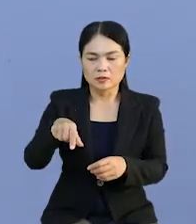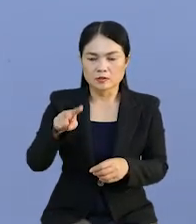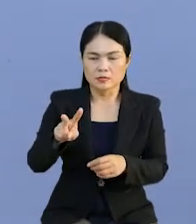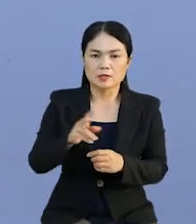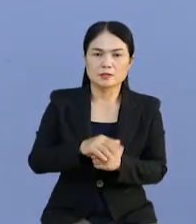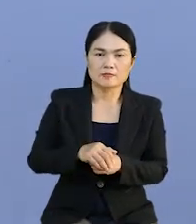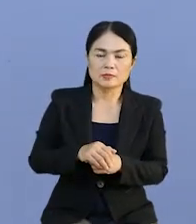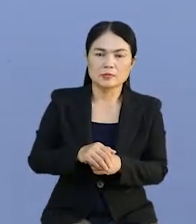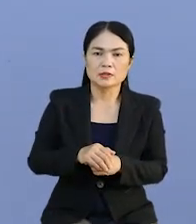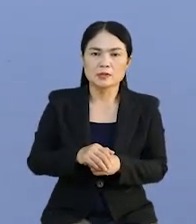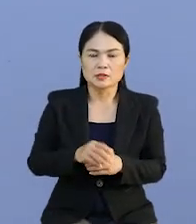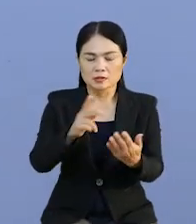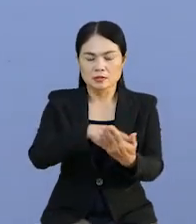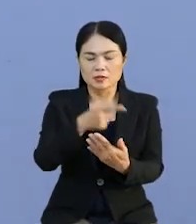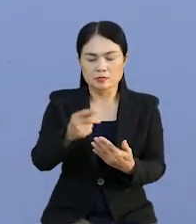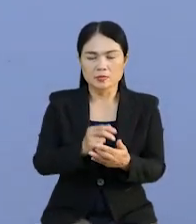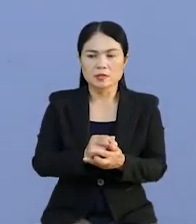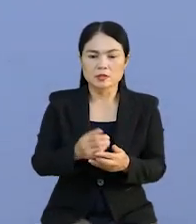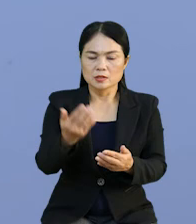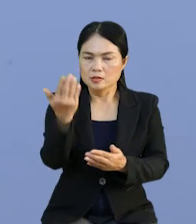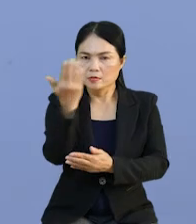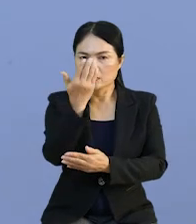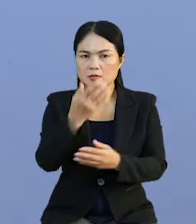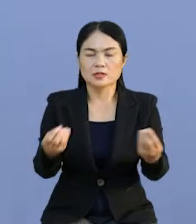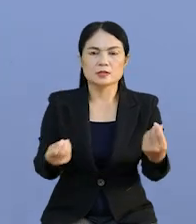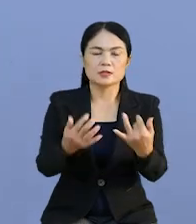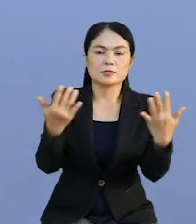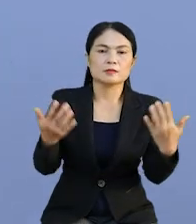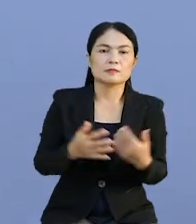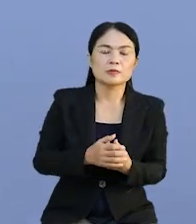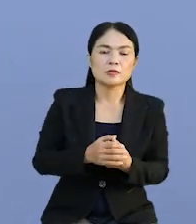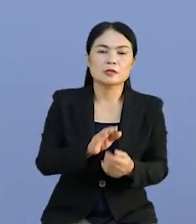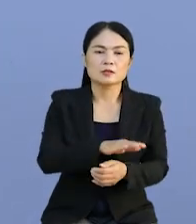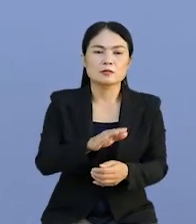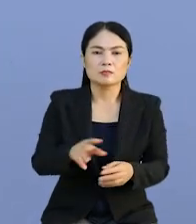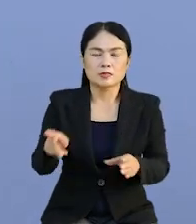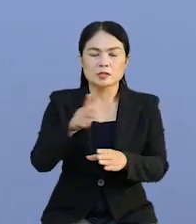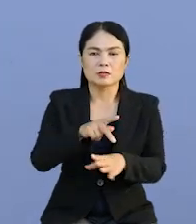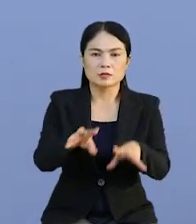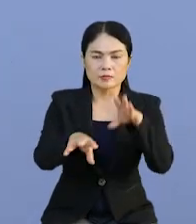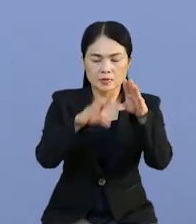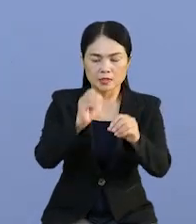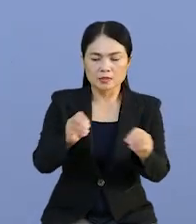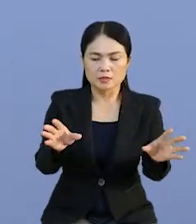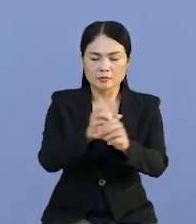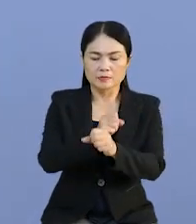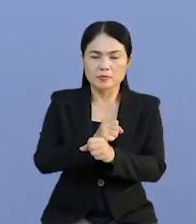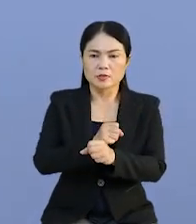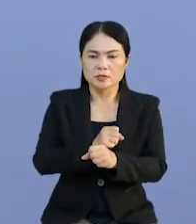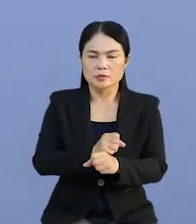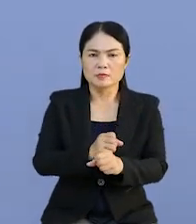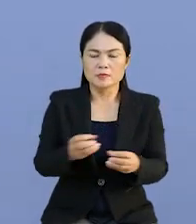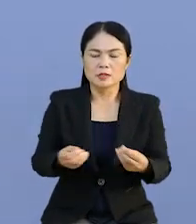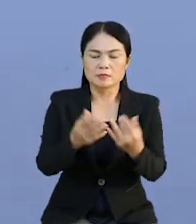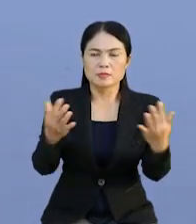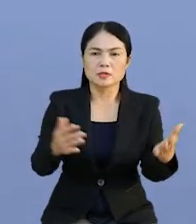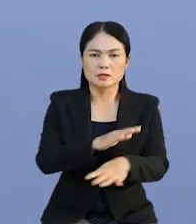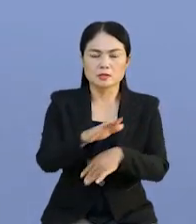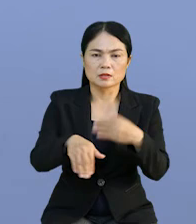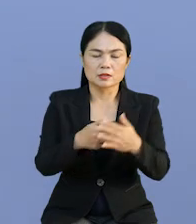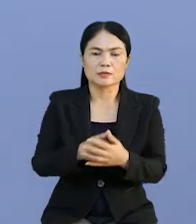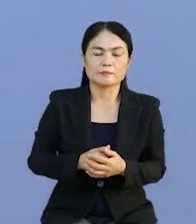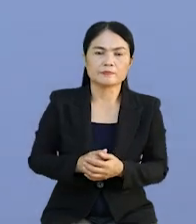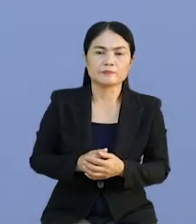Copy បាទនិងកម្មវិធីទូរទស្សន៍ជាច្រើនទៀតសង្ឃឹមថាកូននឹងចូលរួមរៀនសូត្រឲ្យបានច្រើនទាំងអស់គ្នាណាកូន